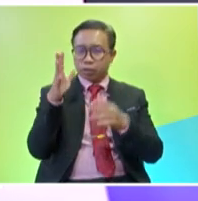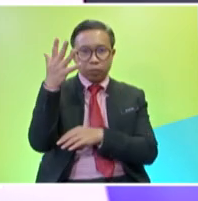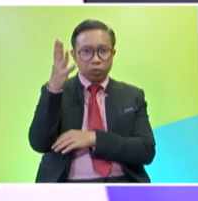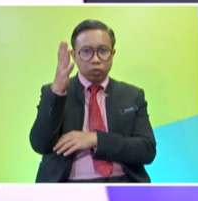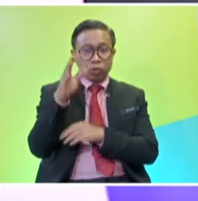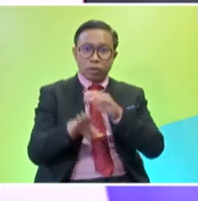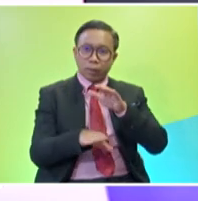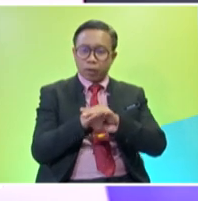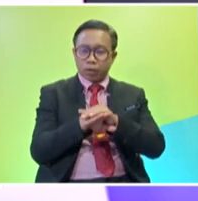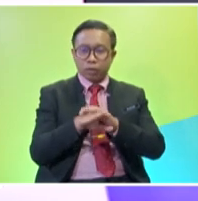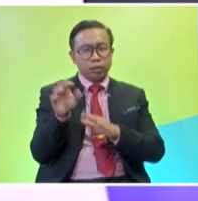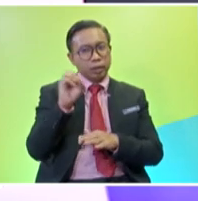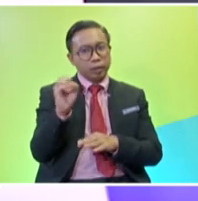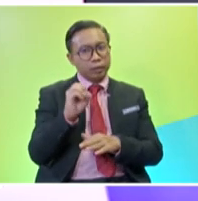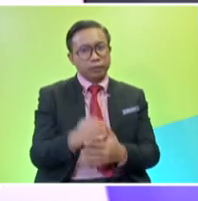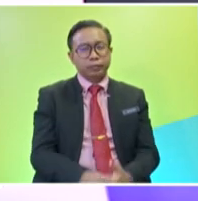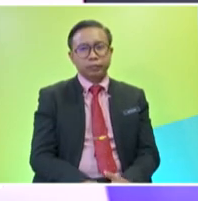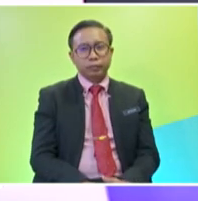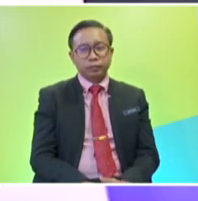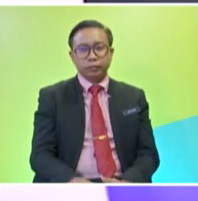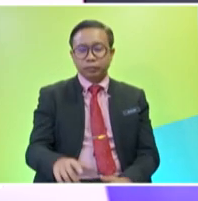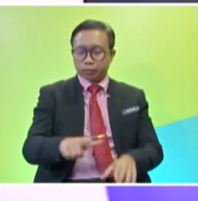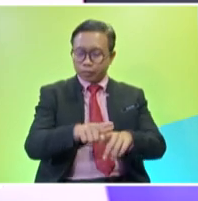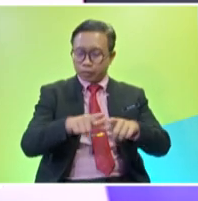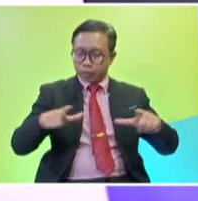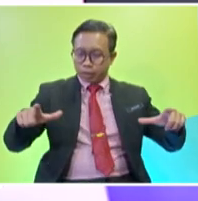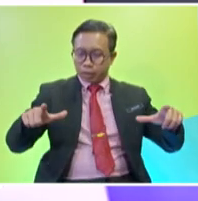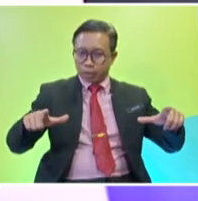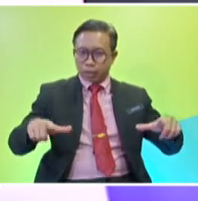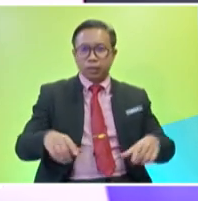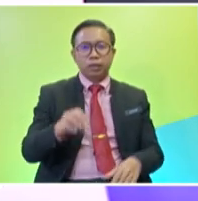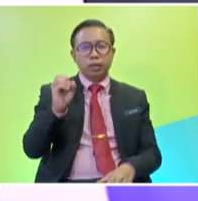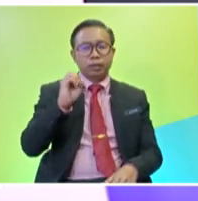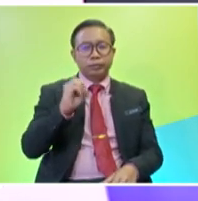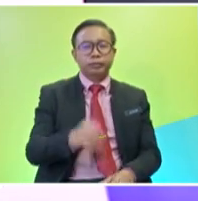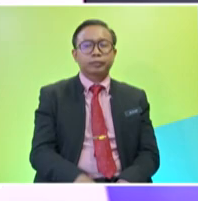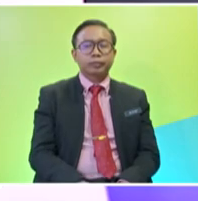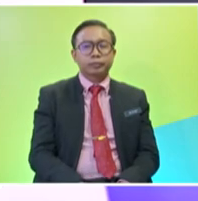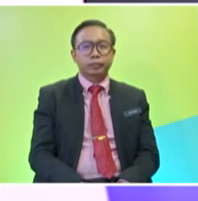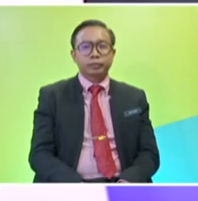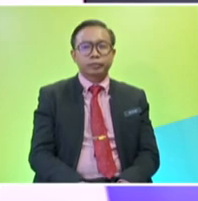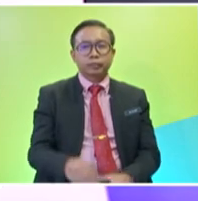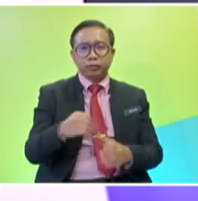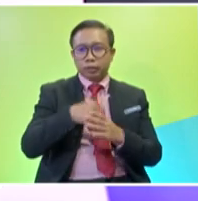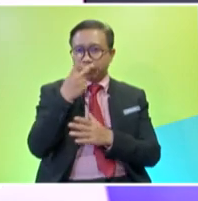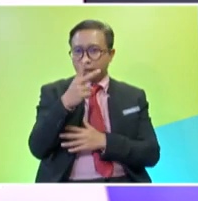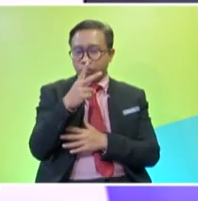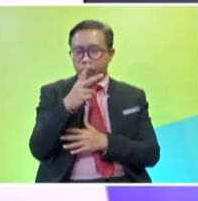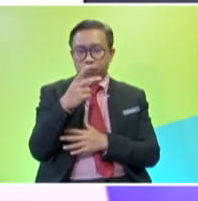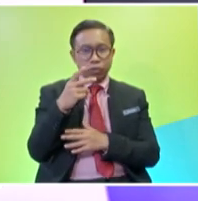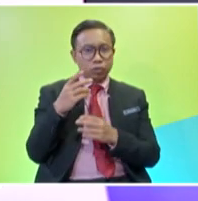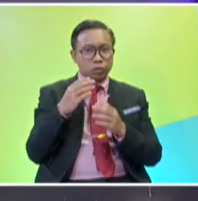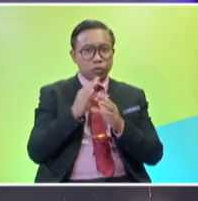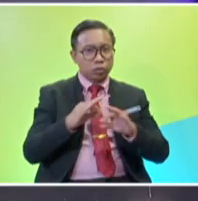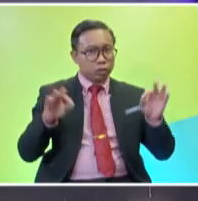tumbuh di bawah dia Maksudnya di kawasan lantai hutan pokoknya tak punya contohnya kalau dalam film-film Inggris Biasanya kita